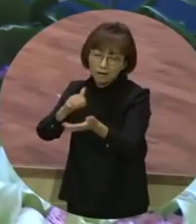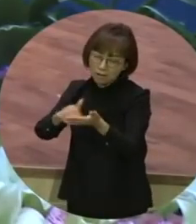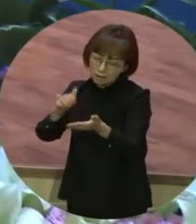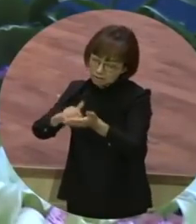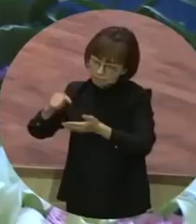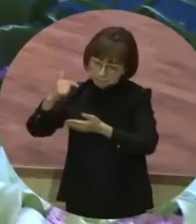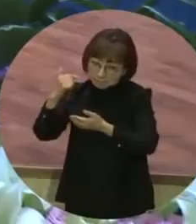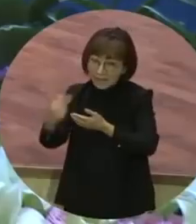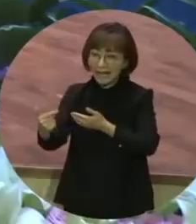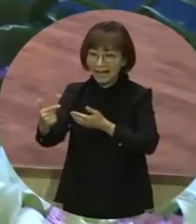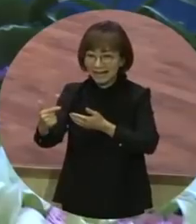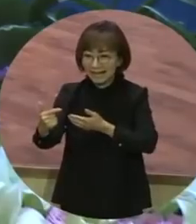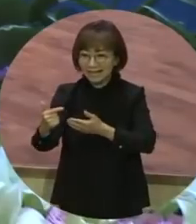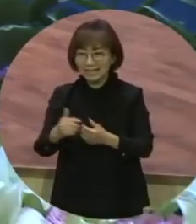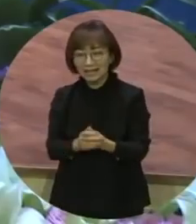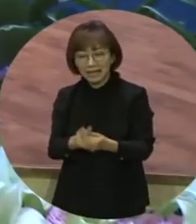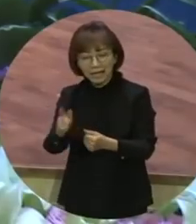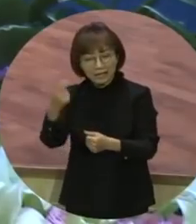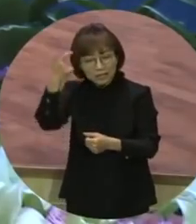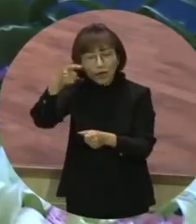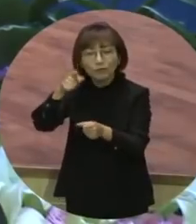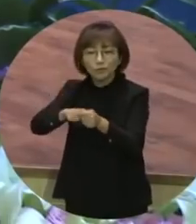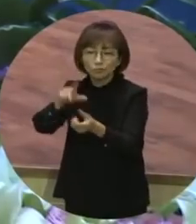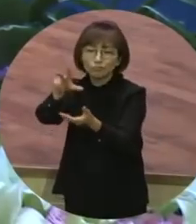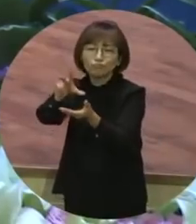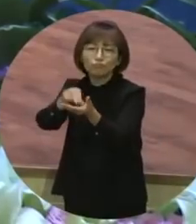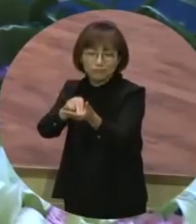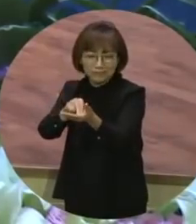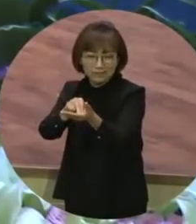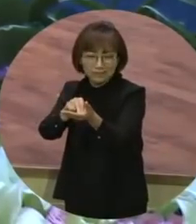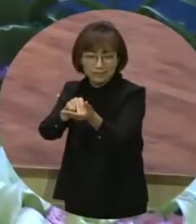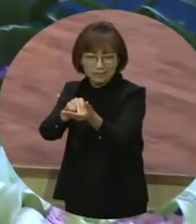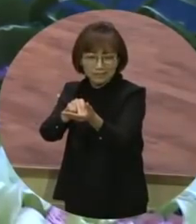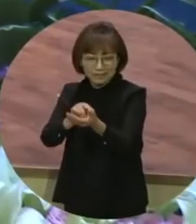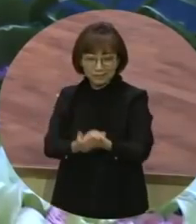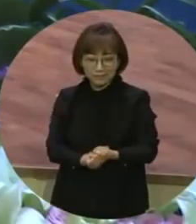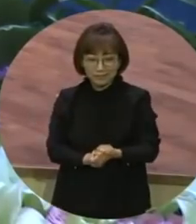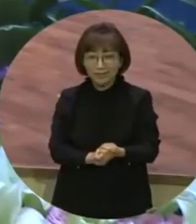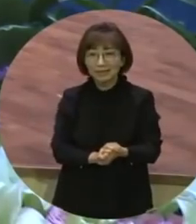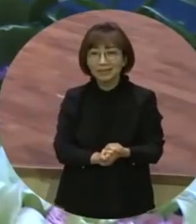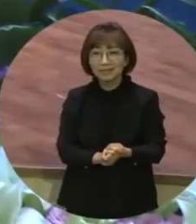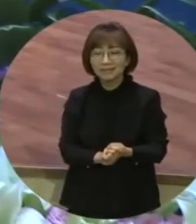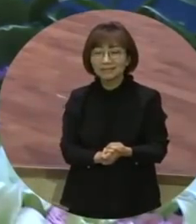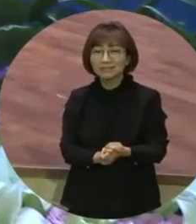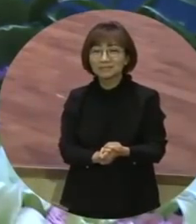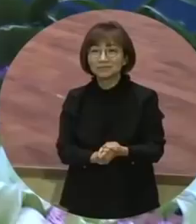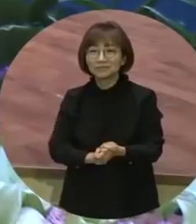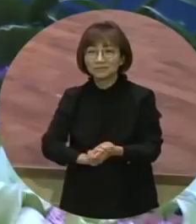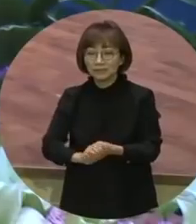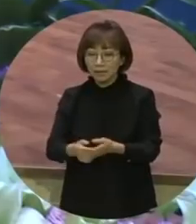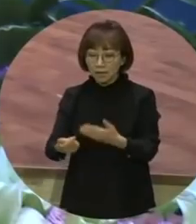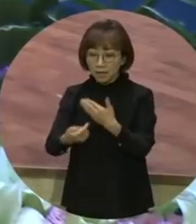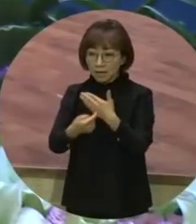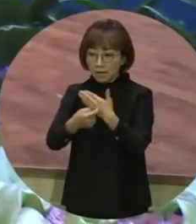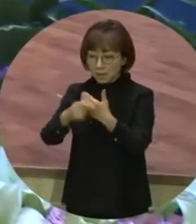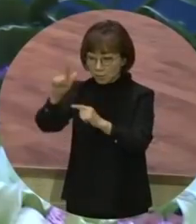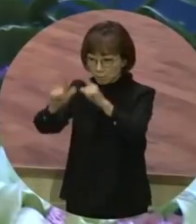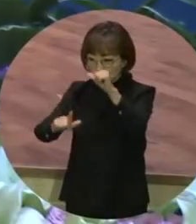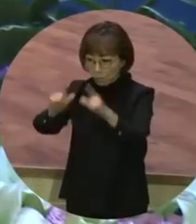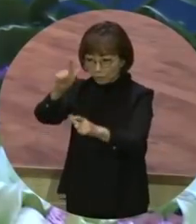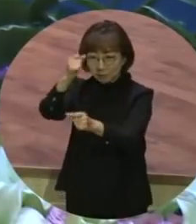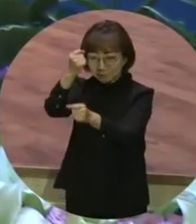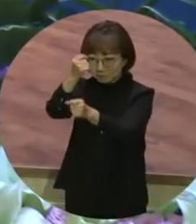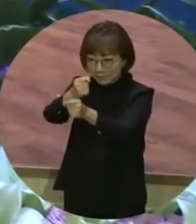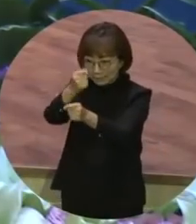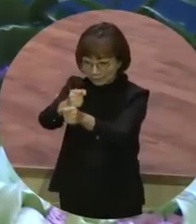이것이 영적 문제예요. 우상이 만들어졌다가 중요한 게 아니라, 형상을 만들어졌다가 중요한 것이